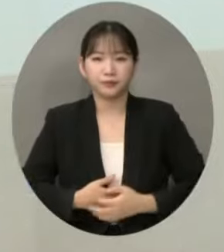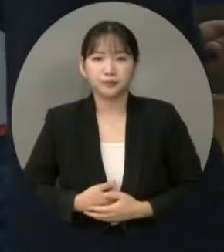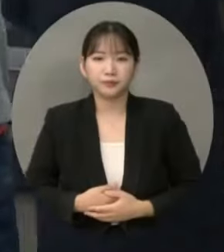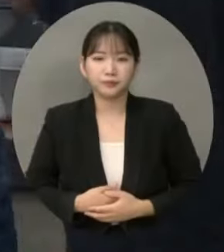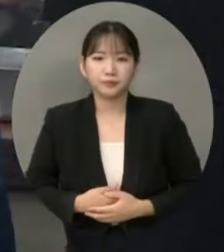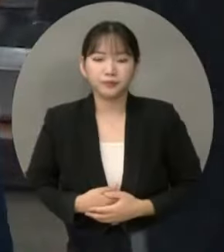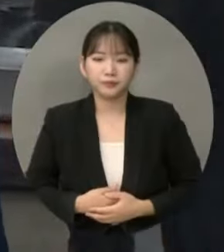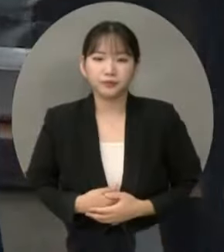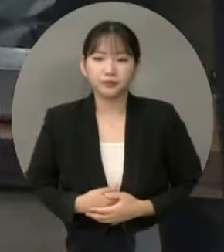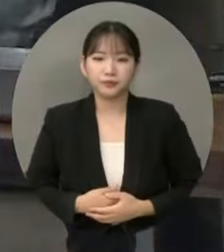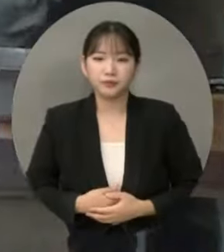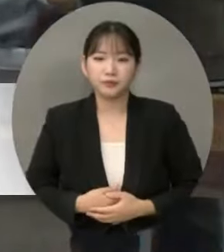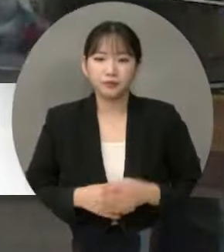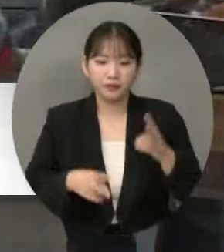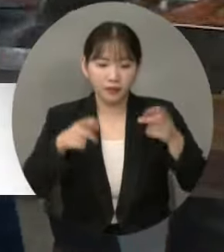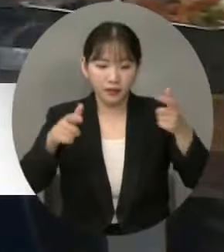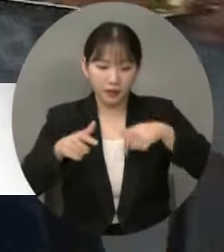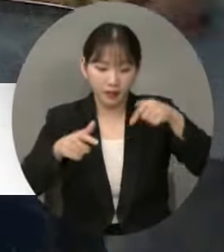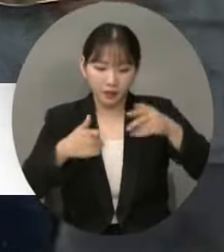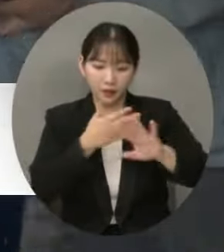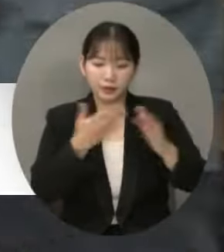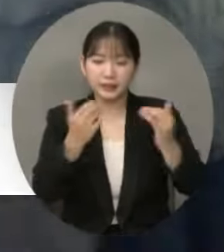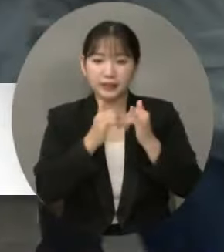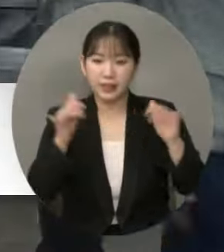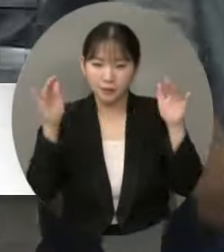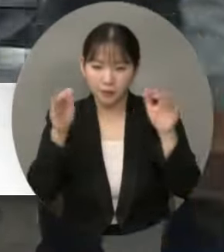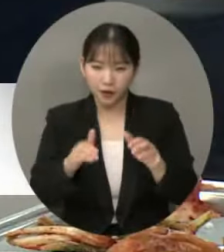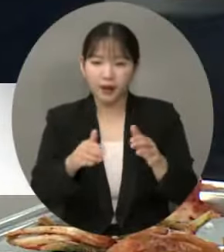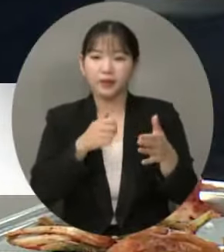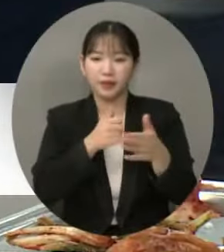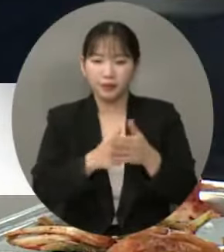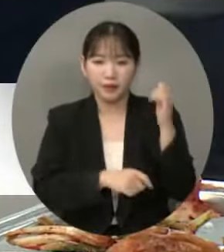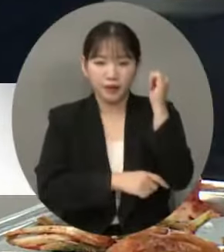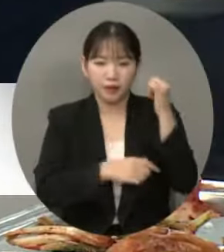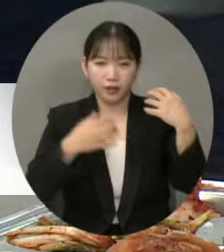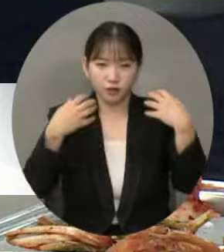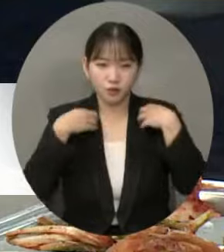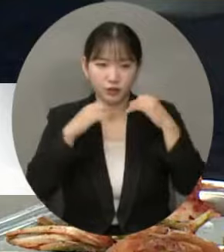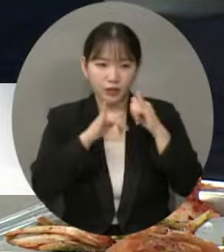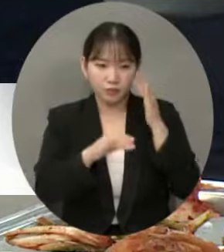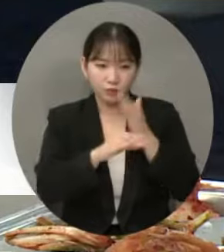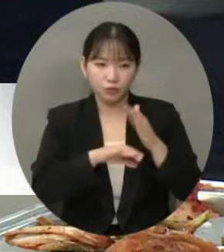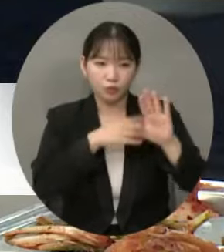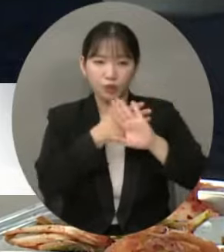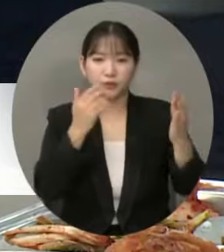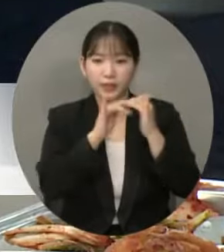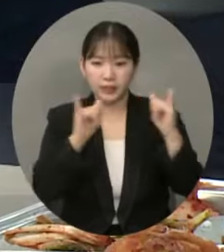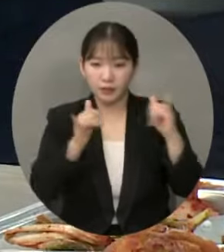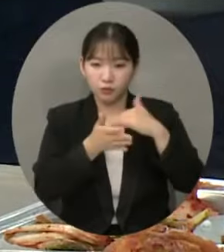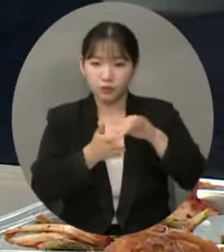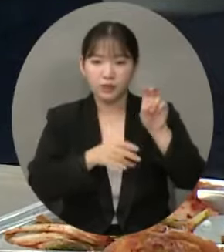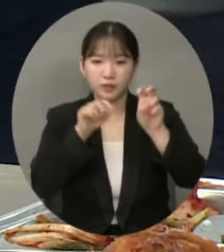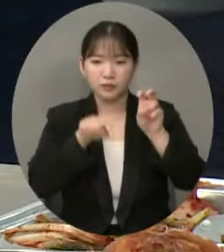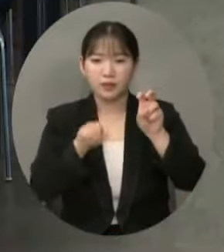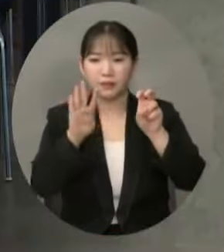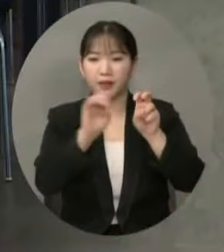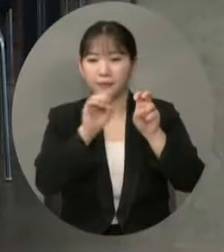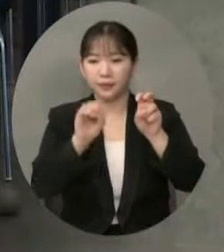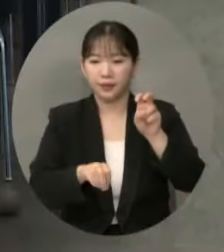괜찮아요. 산단 내 외국인 노동자가 밀집해 있다 보니 영암군 인구 중 외국인 비율은